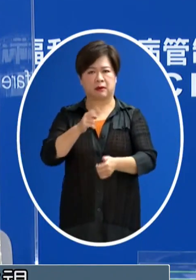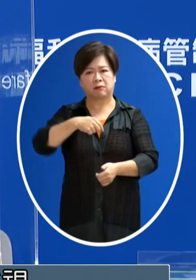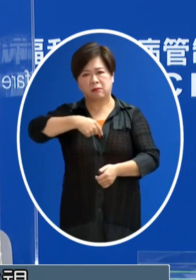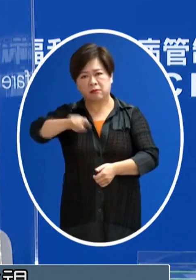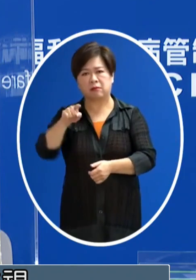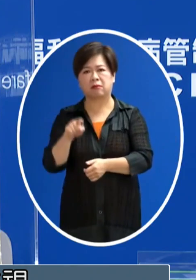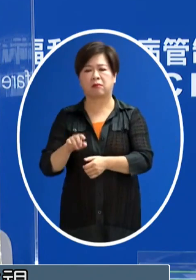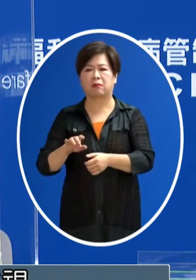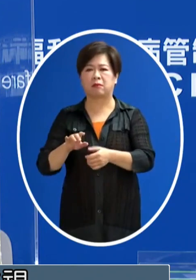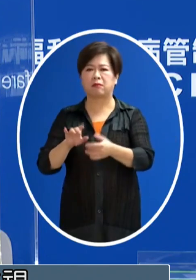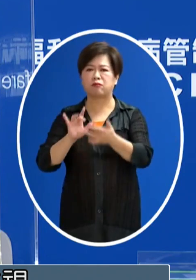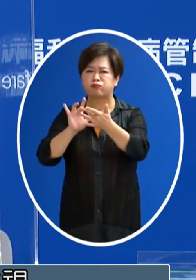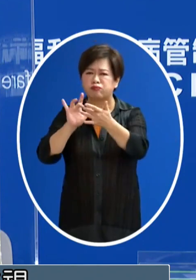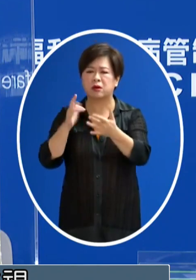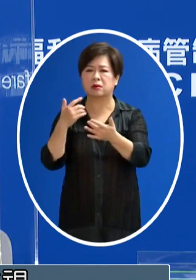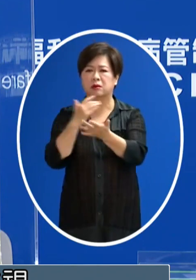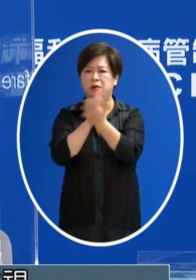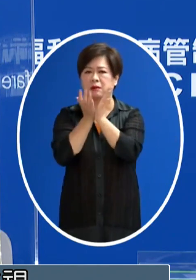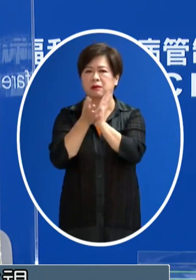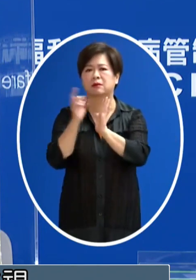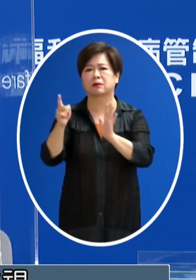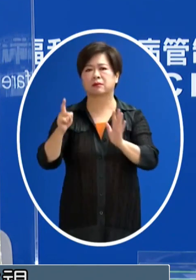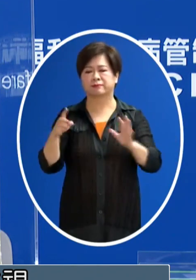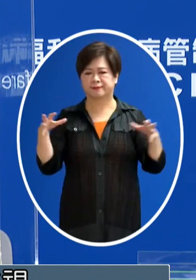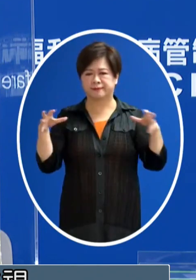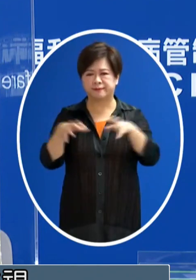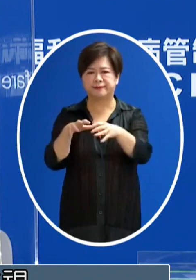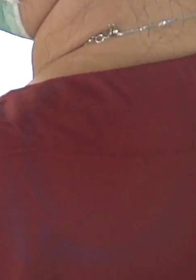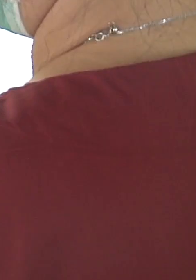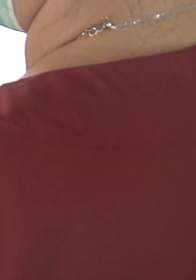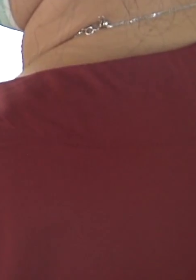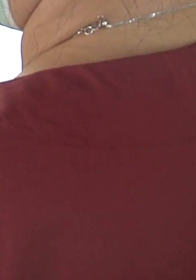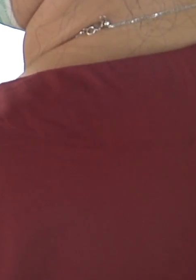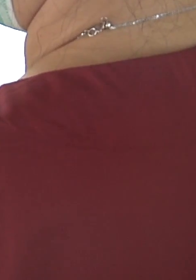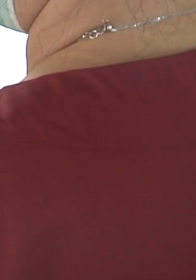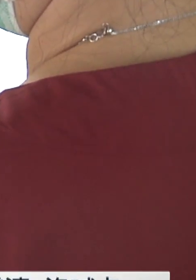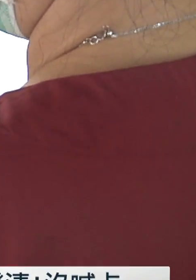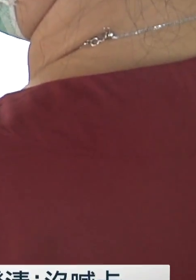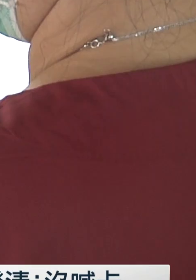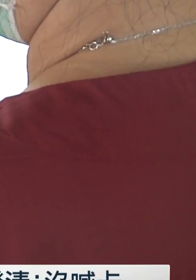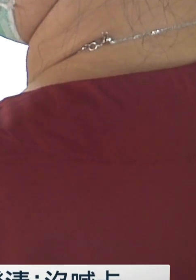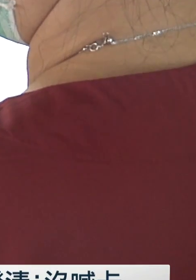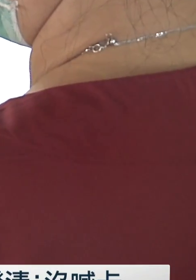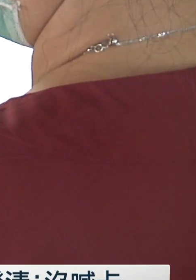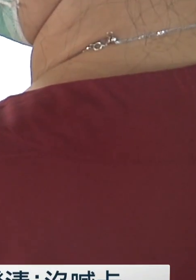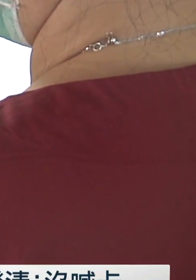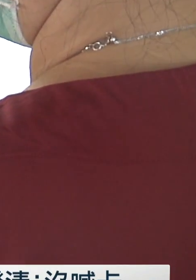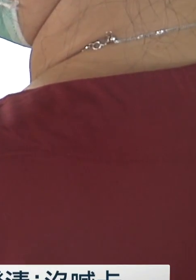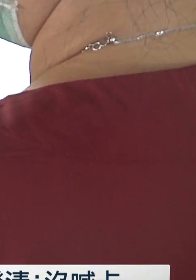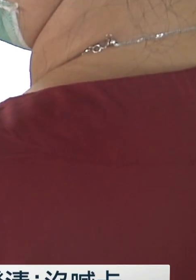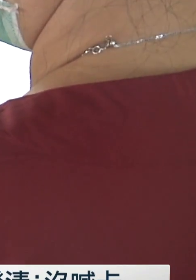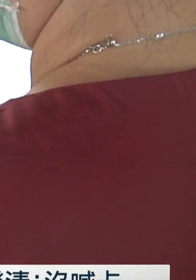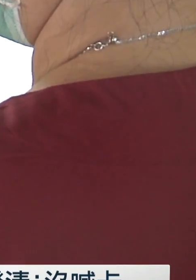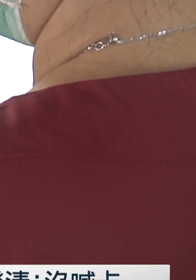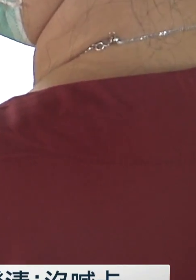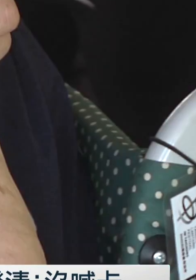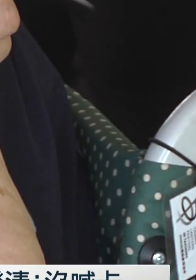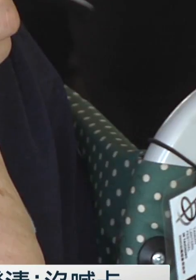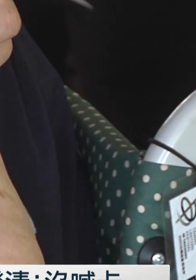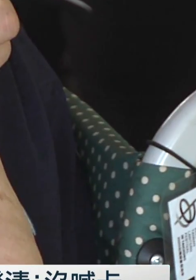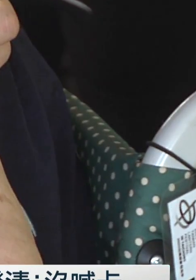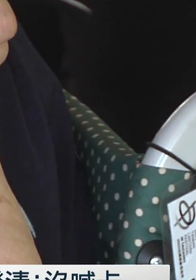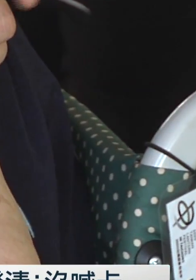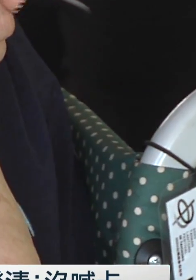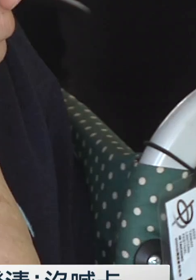结合网络资源前往实地的访视。 针对日前公布已完整接种两剂疫苗满2周